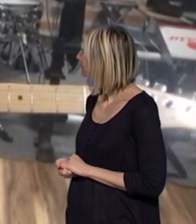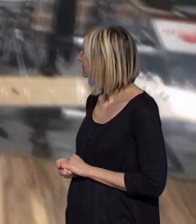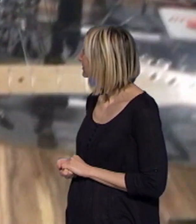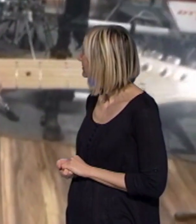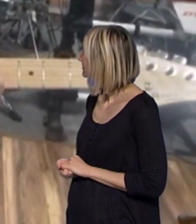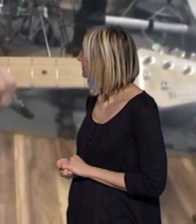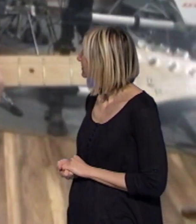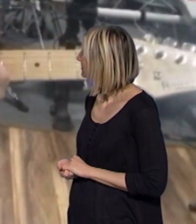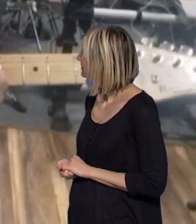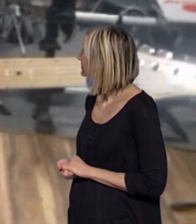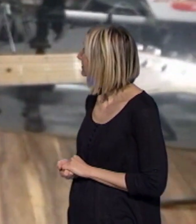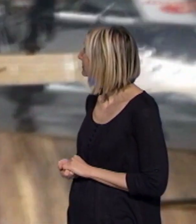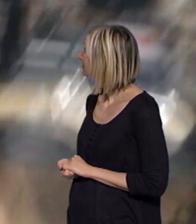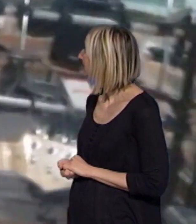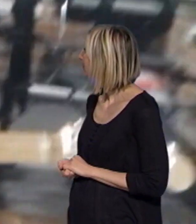D,